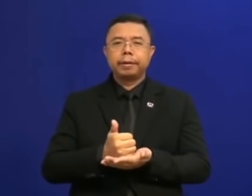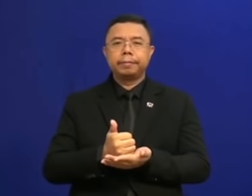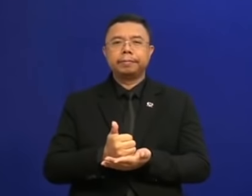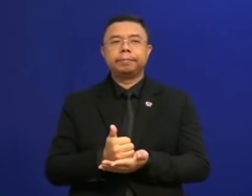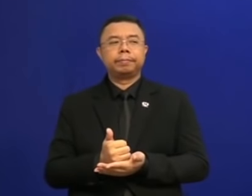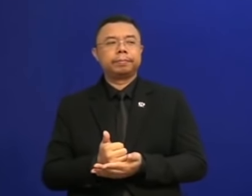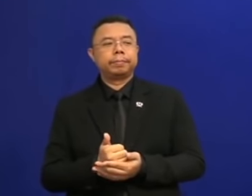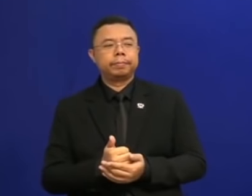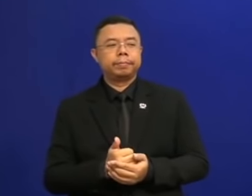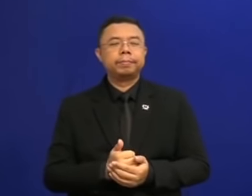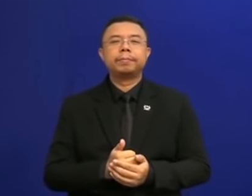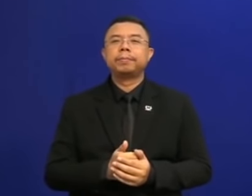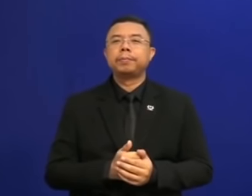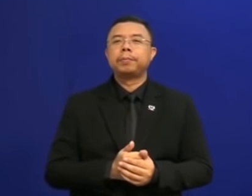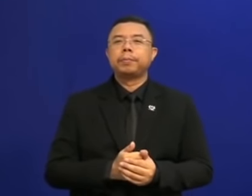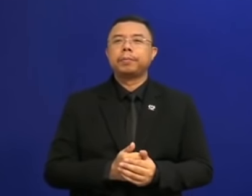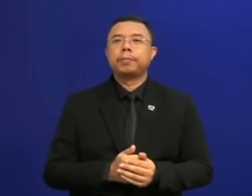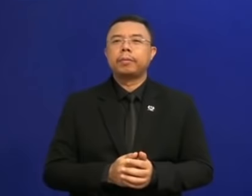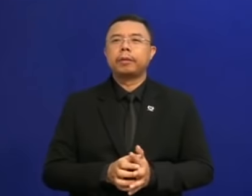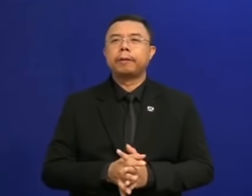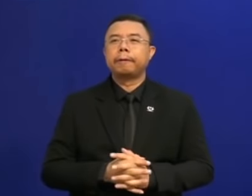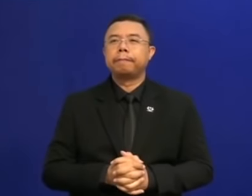Amin.